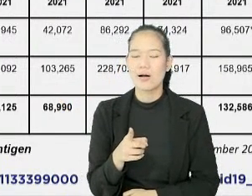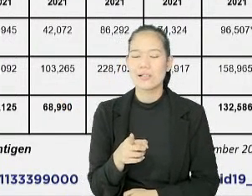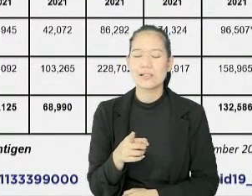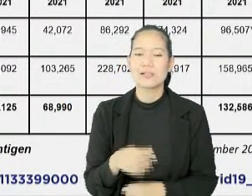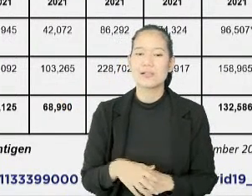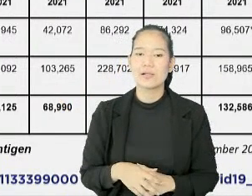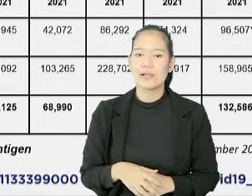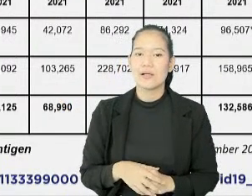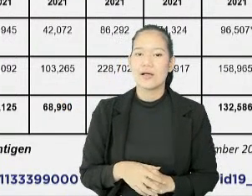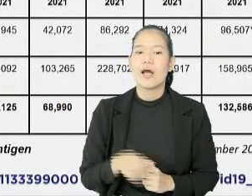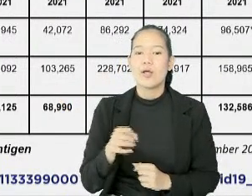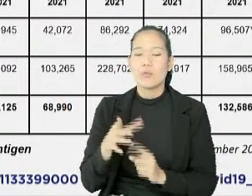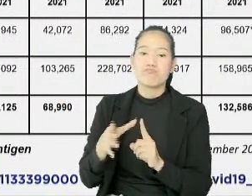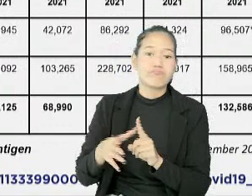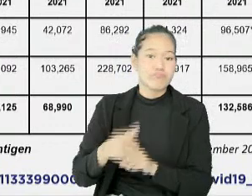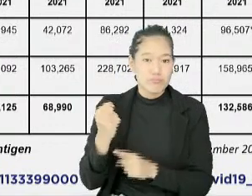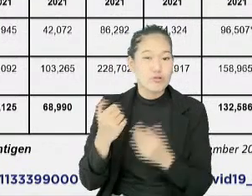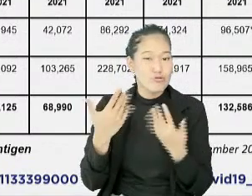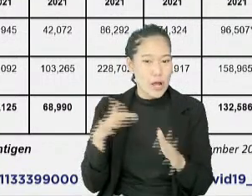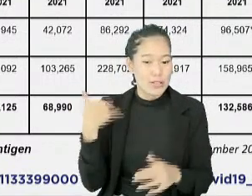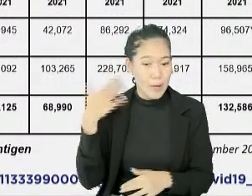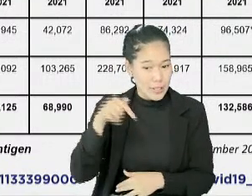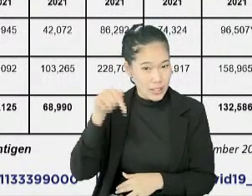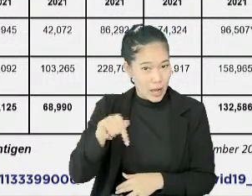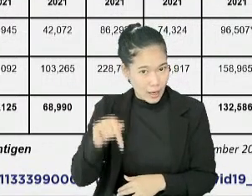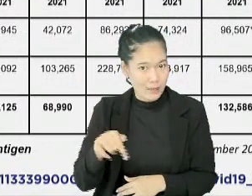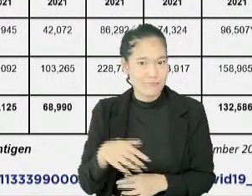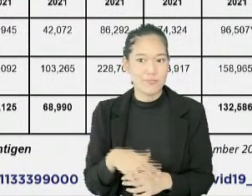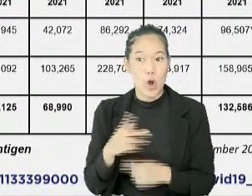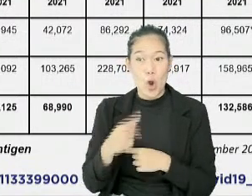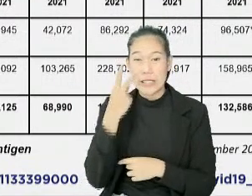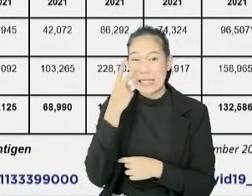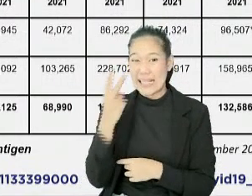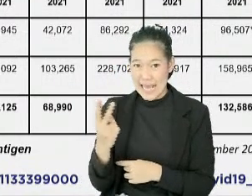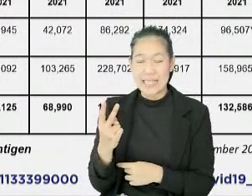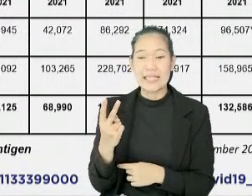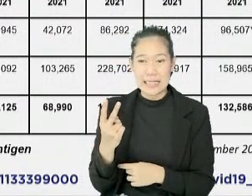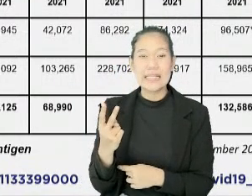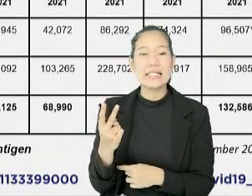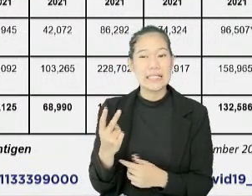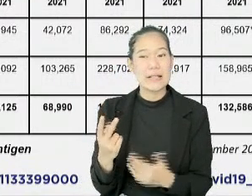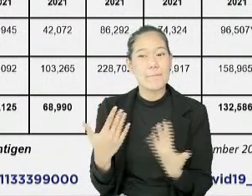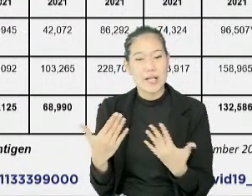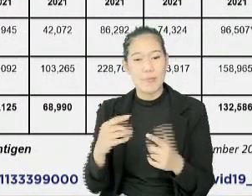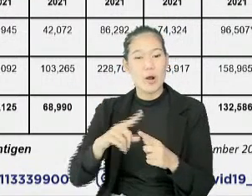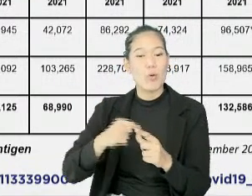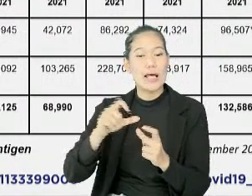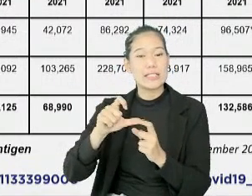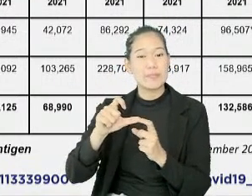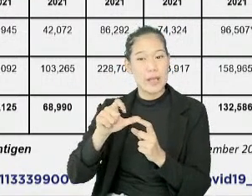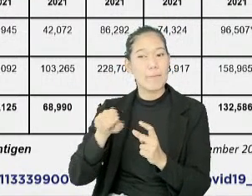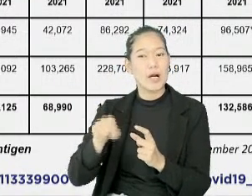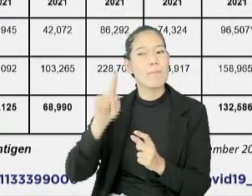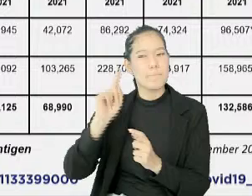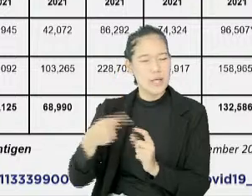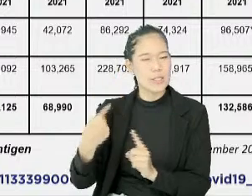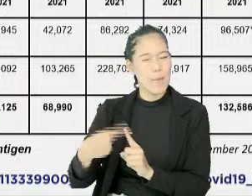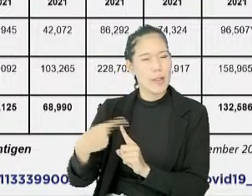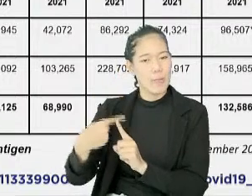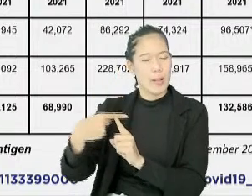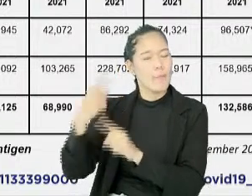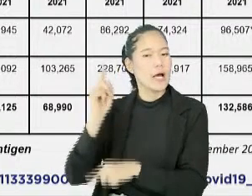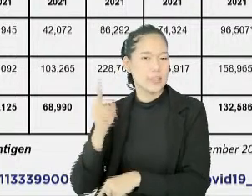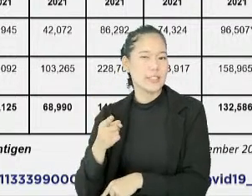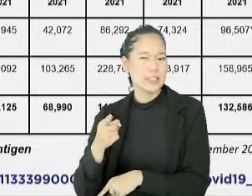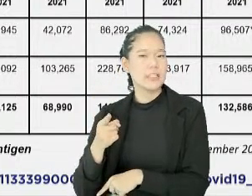sudah kita dapatkan sampai dengan sekarang dan kalau kita lihat remnya di bulan September Ini juga trennya masih mengalami penurunan